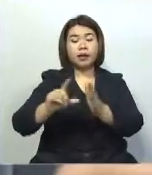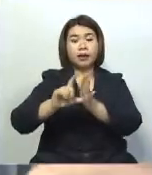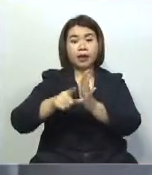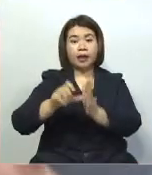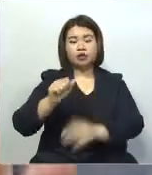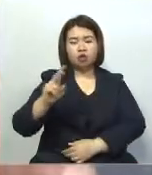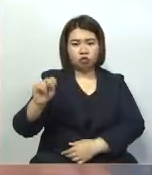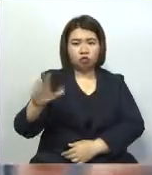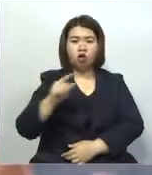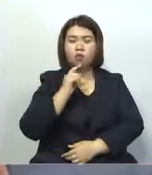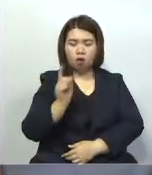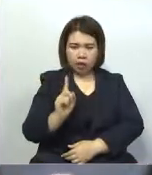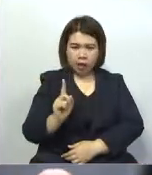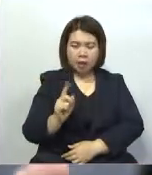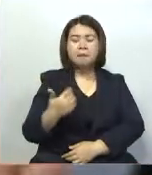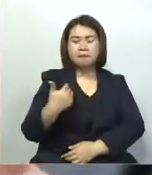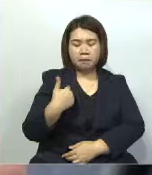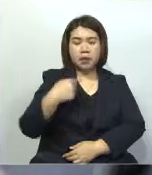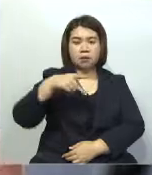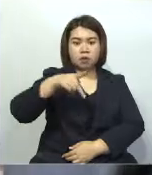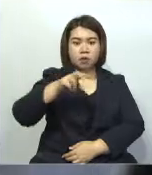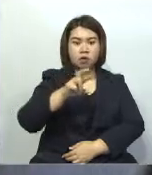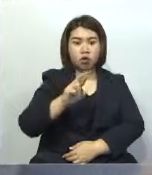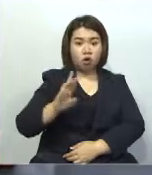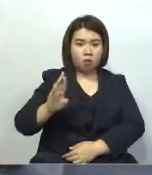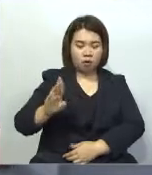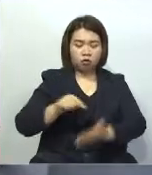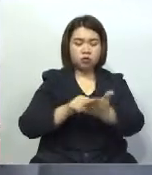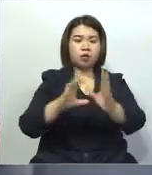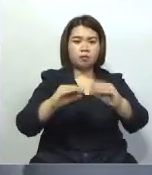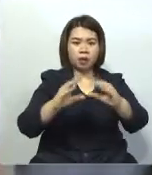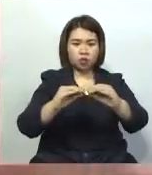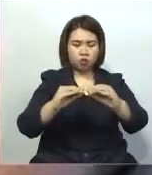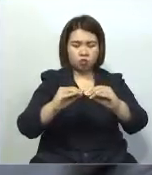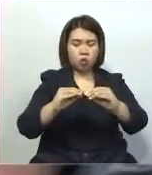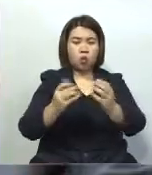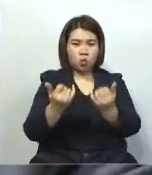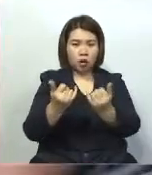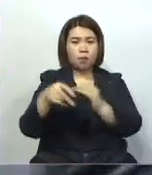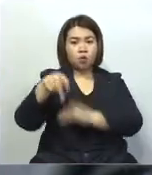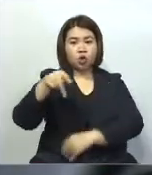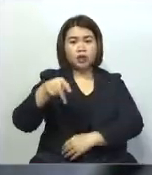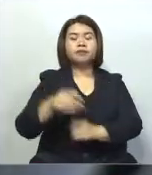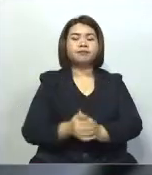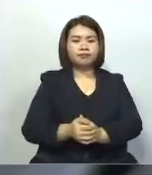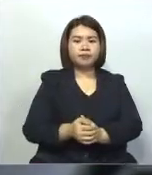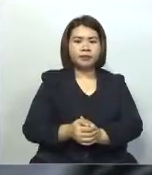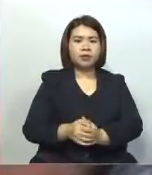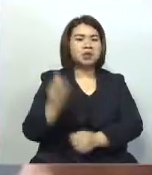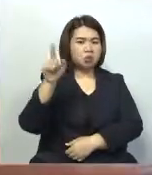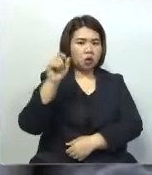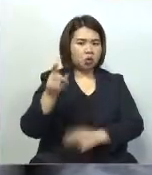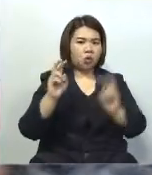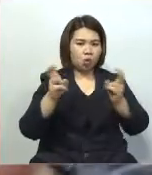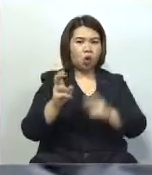การของสนชก็บอกครับว่าจะมีการนำพรบนี้เนี่ยนะฮะเข้าที่ประชุมสภาในวันพุธนี้โดยจะหยิบยกวาระเร่งด่วน